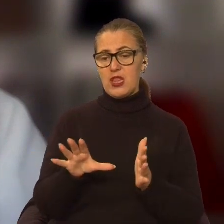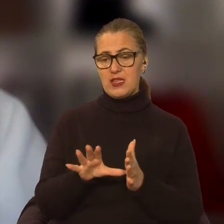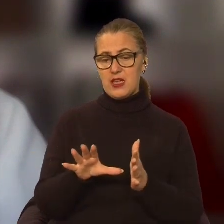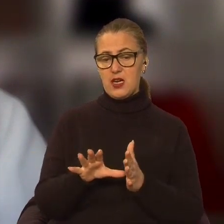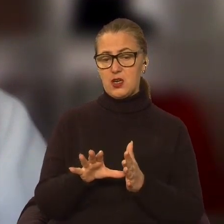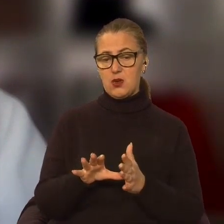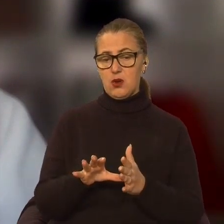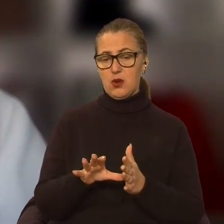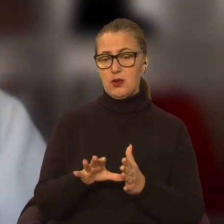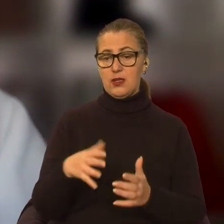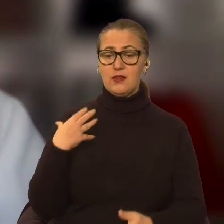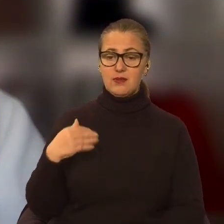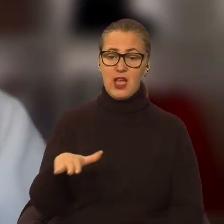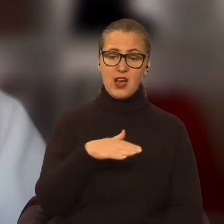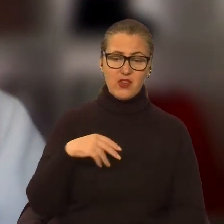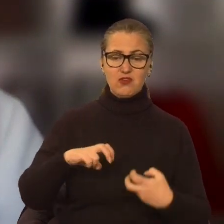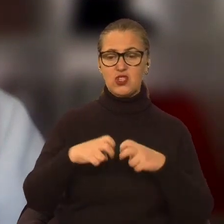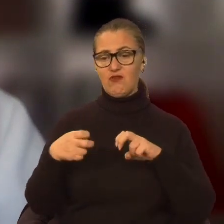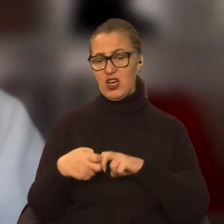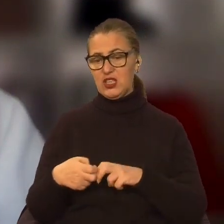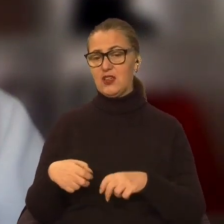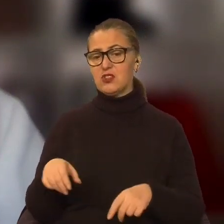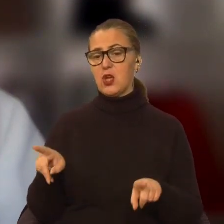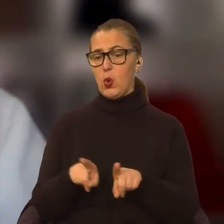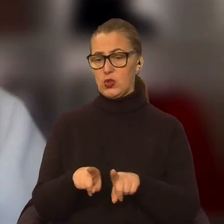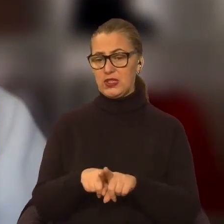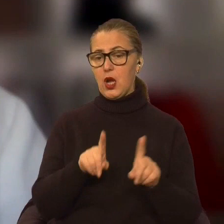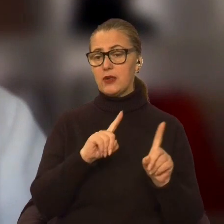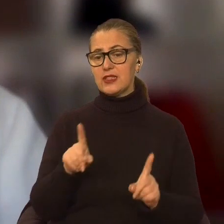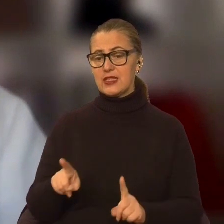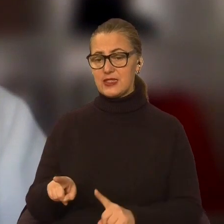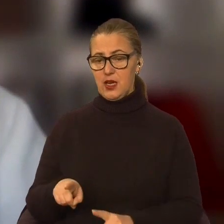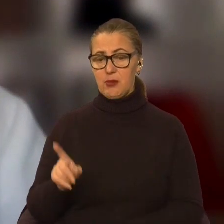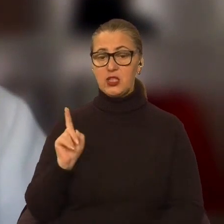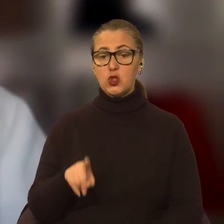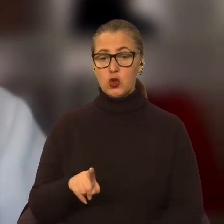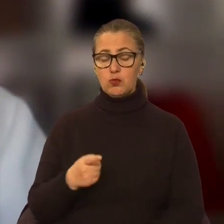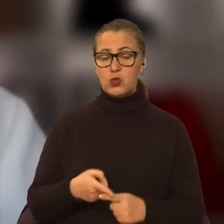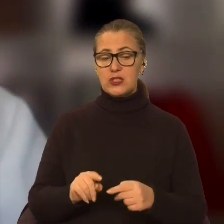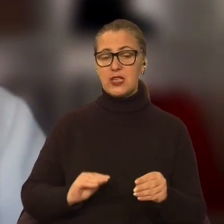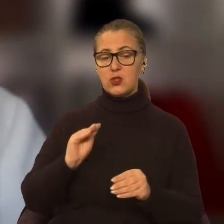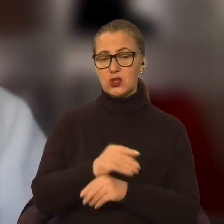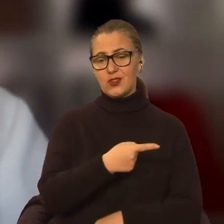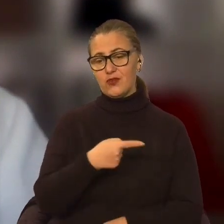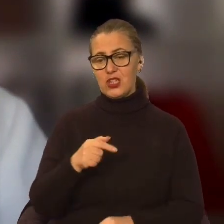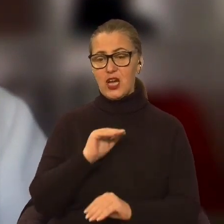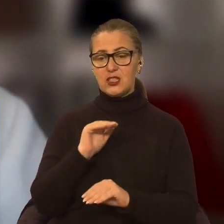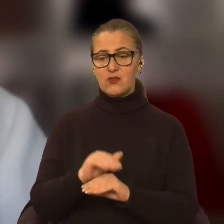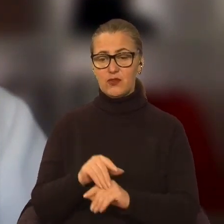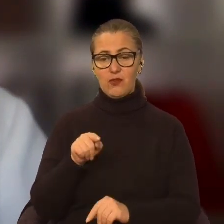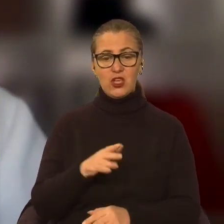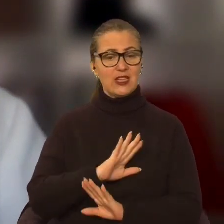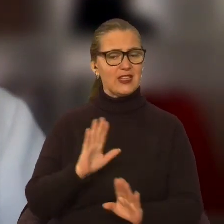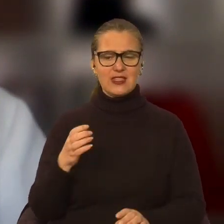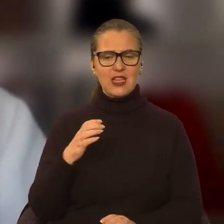як на Львівщині Франківщині так і на Закарпатті Тому це додатковий негативний Фактор Він не є